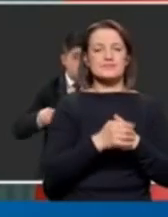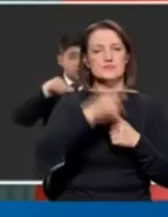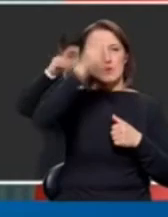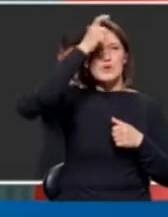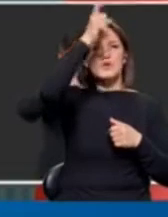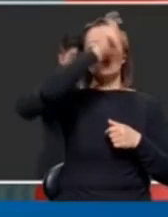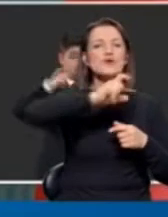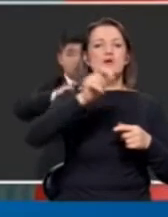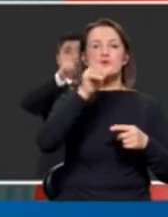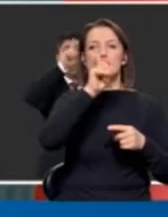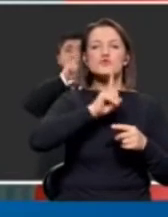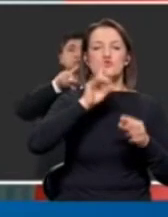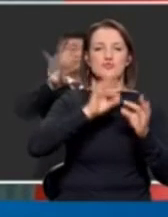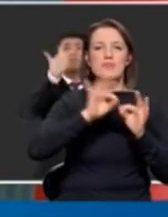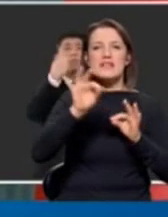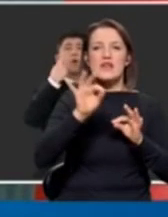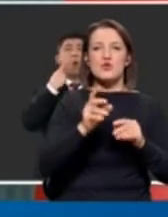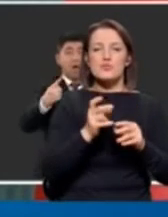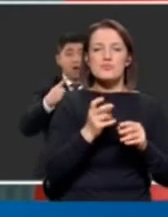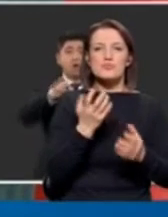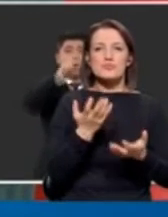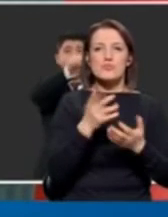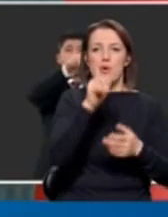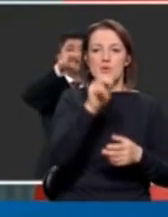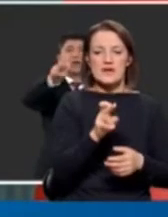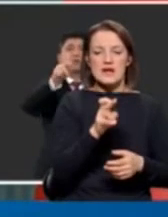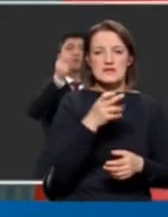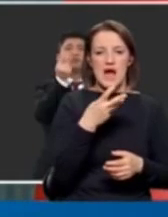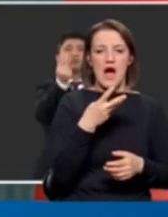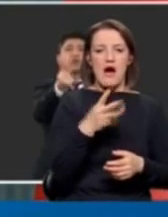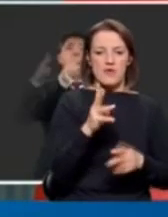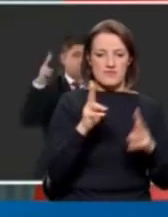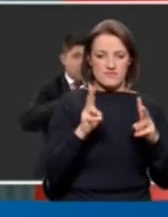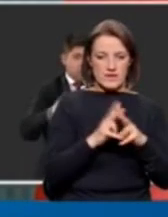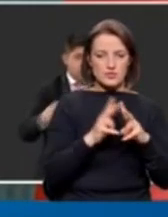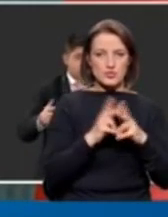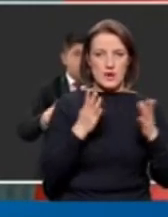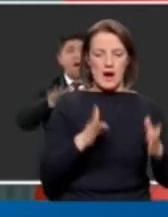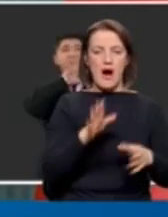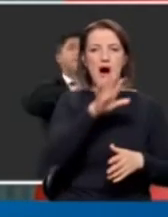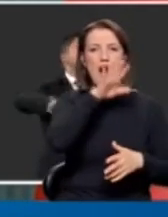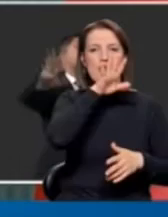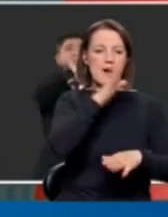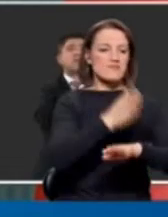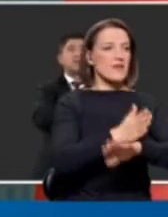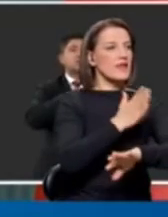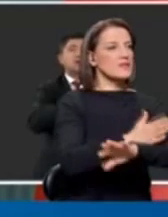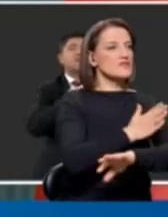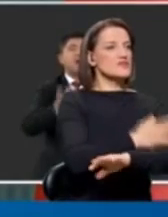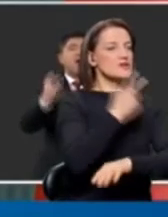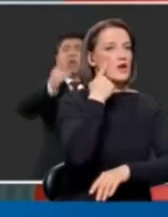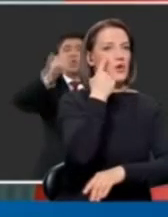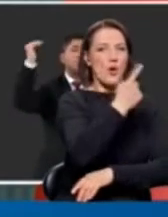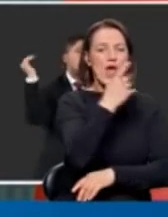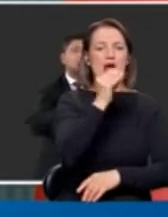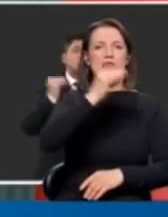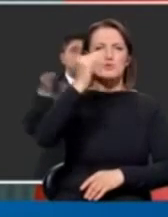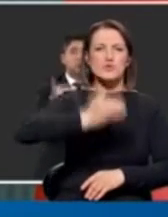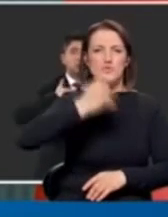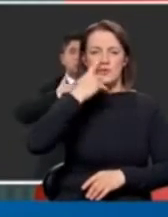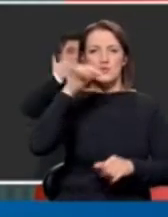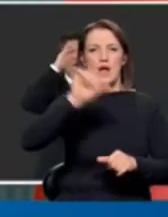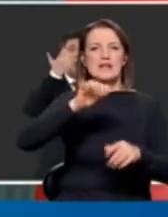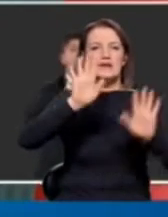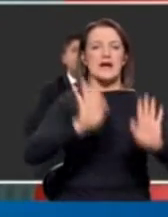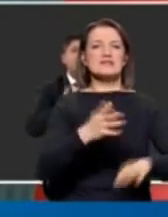yüz metreküplük tüketimi on sekiz buçuk avroluk fatura ile Avrupa'nın vatandaşına en ucuz doğalgaz